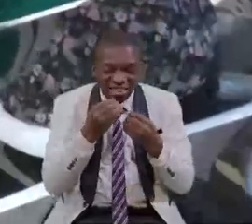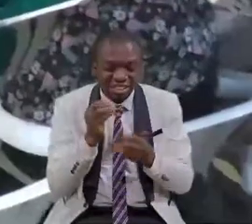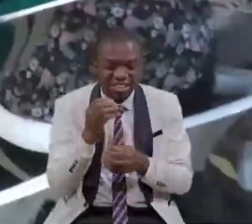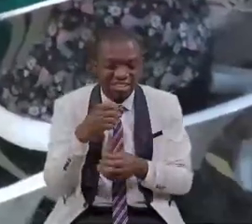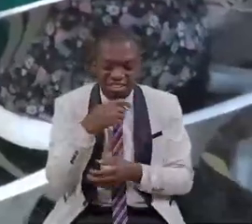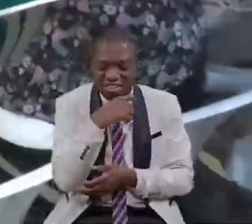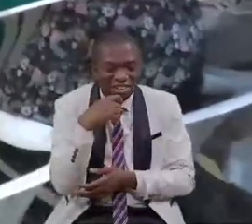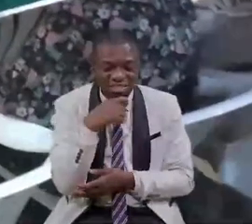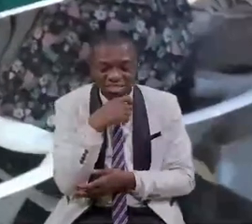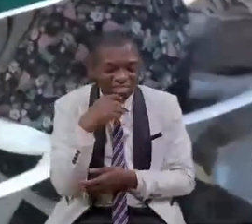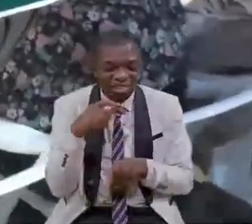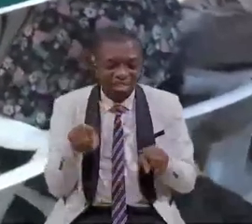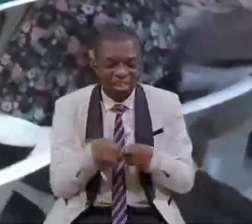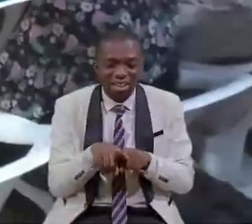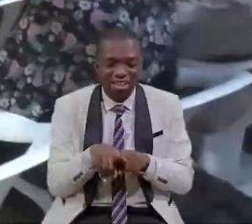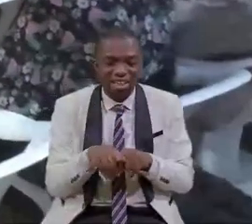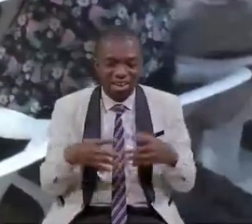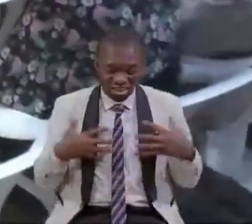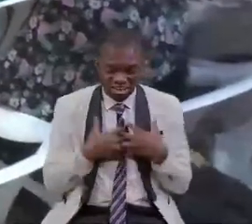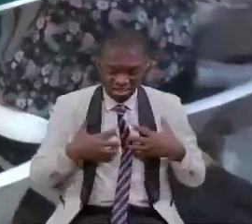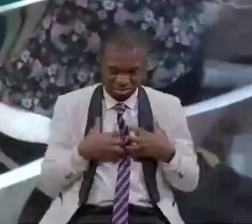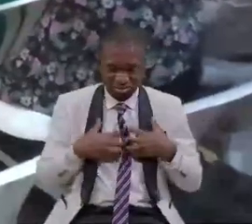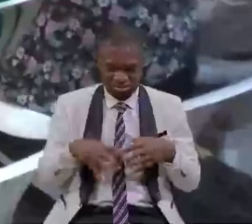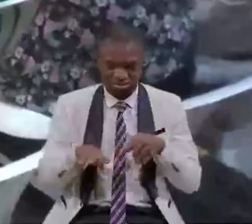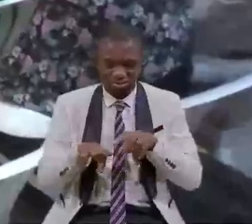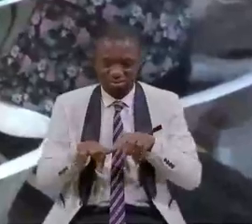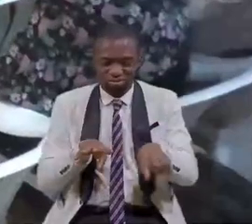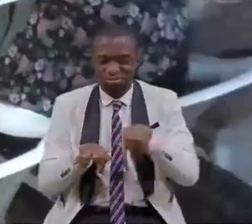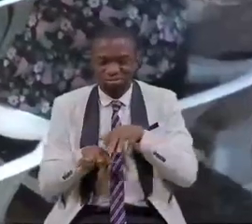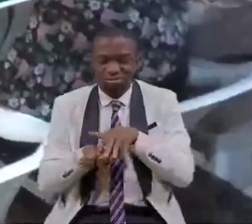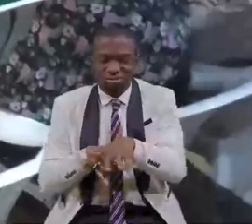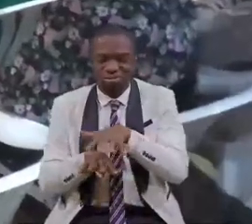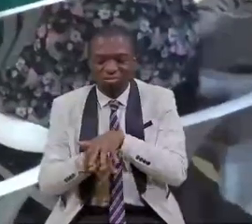Ses ongles ont poussé comme des griffes d'oiseaux.